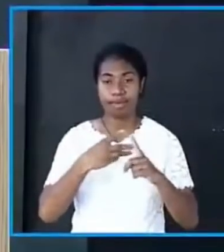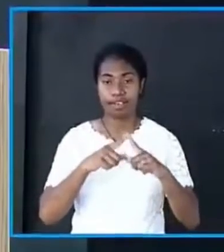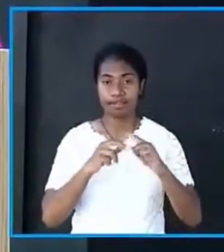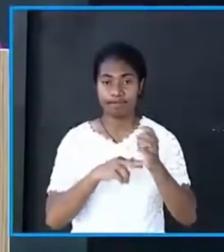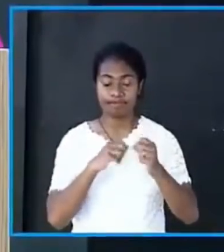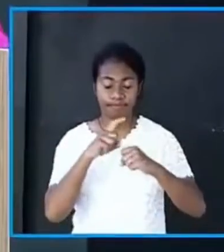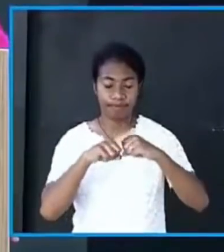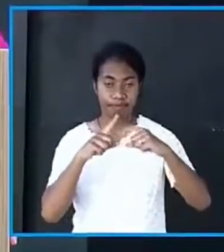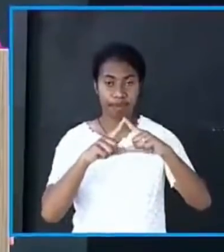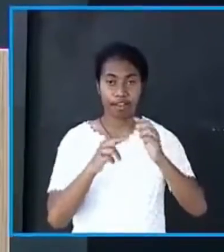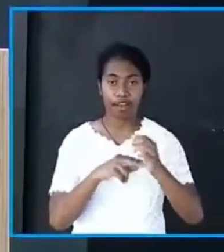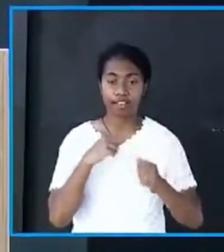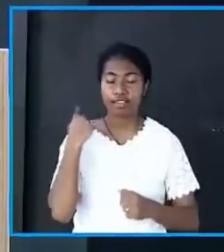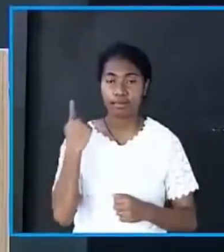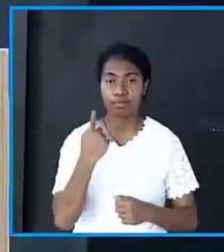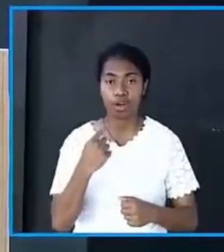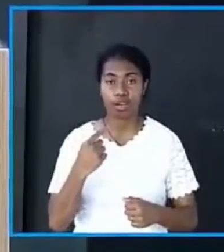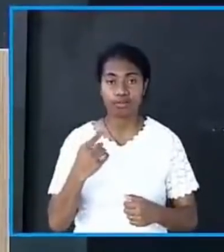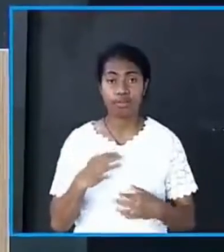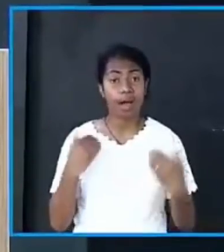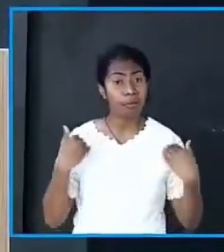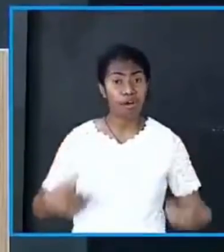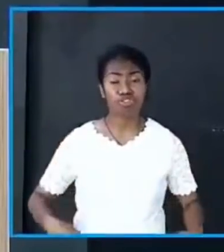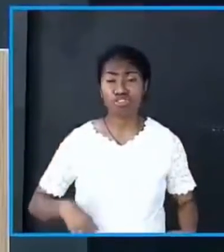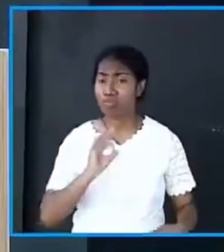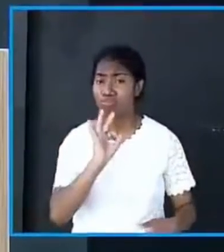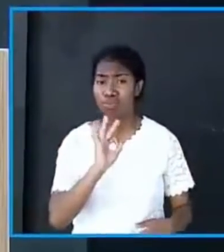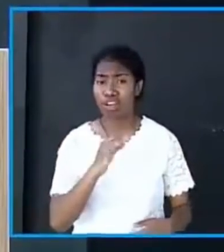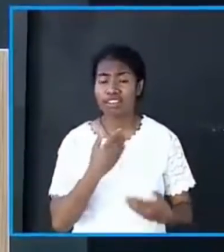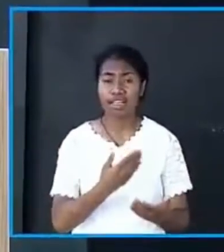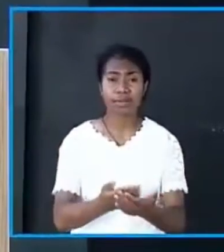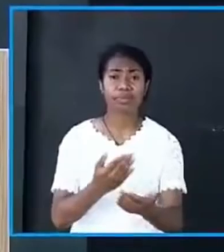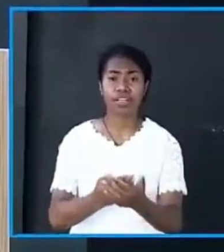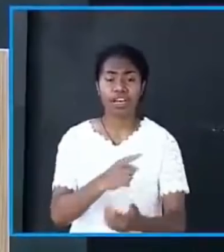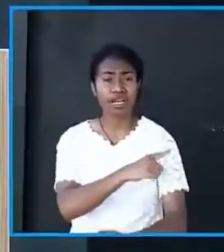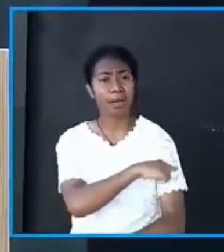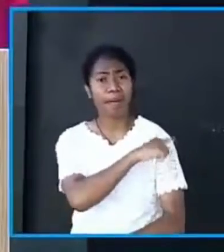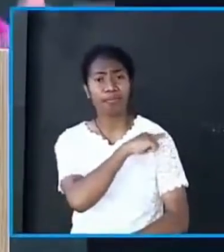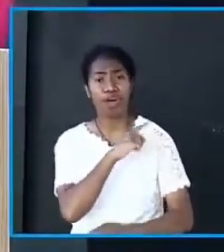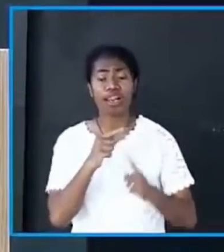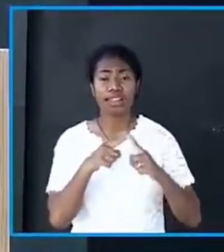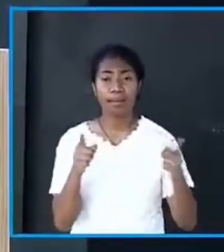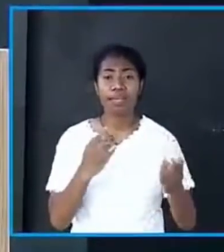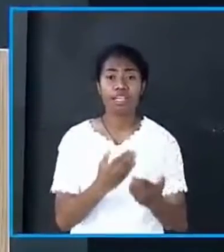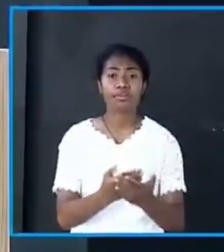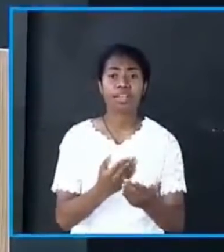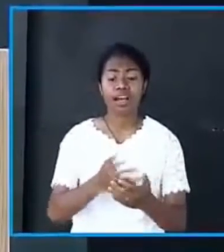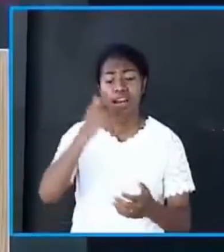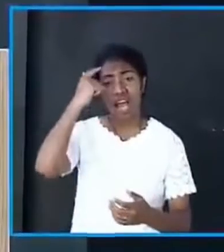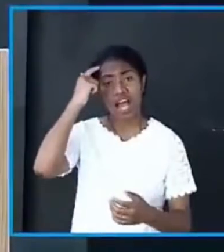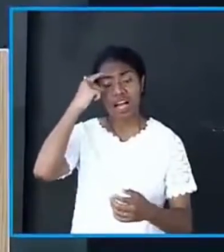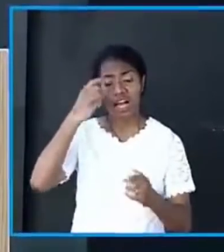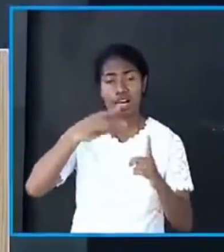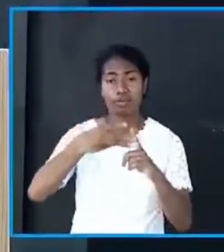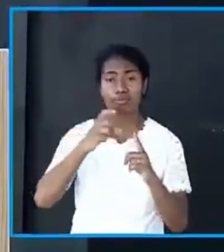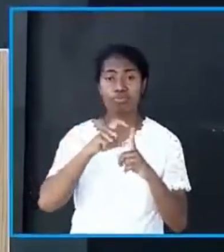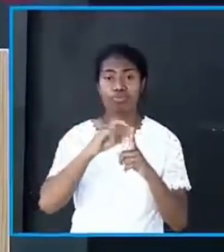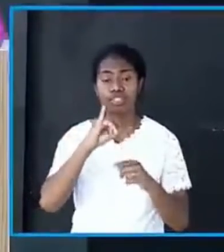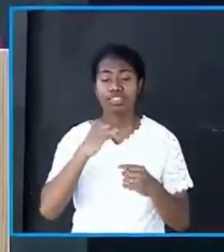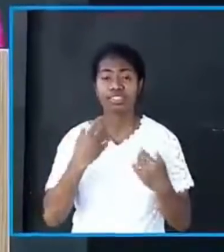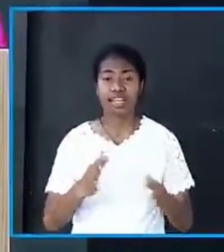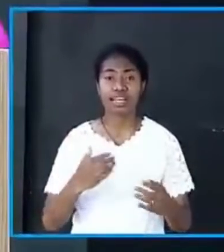ada manusia bukan hanya diberi kemampuan tapi di belakang akal-budi sehingga